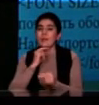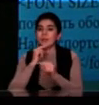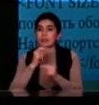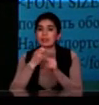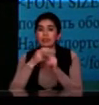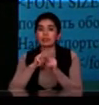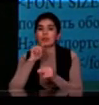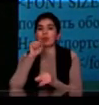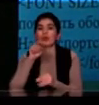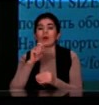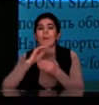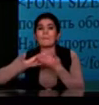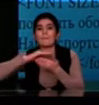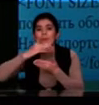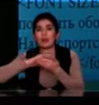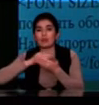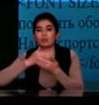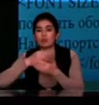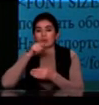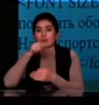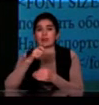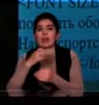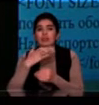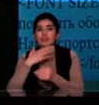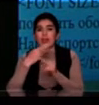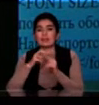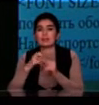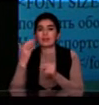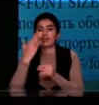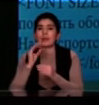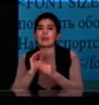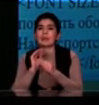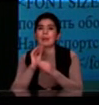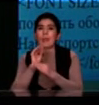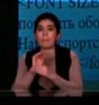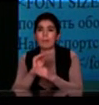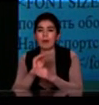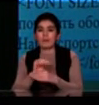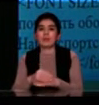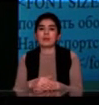на блокноте, на нашей странице мы добавили